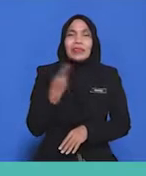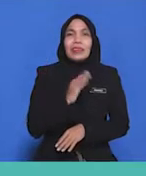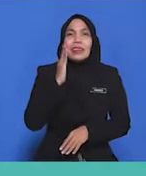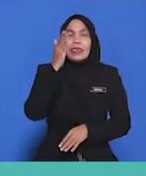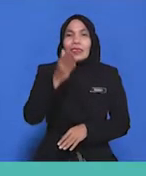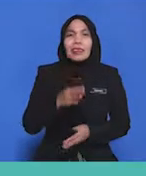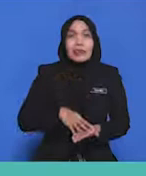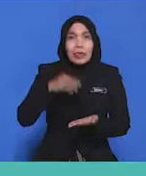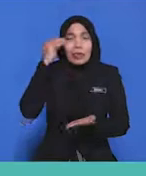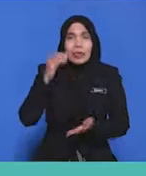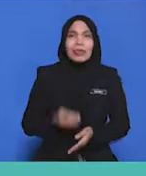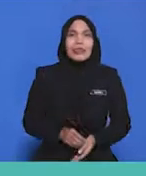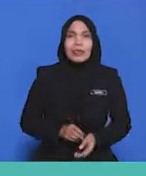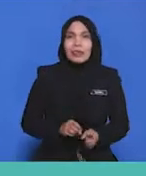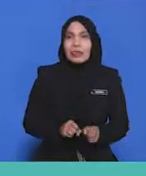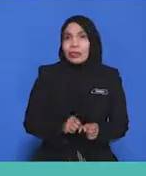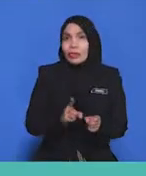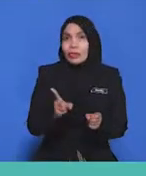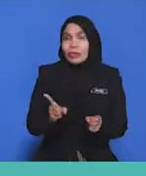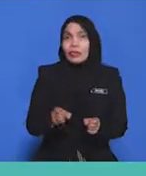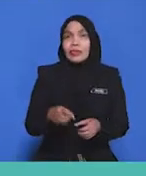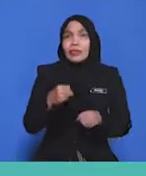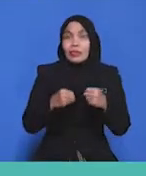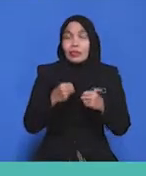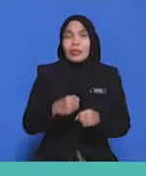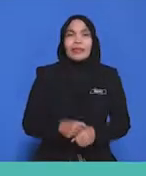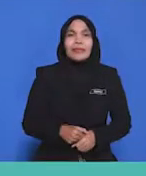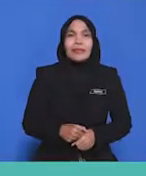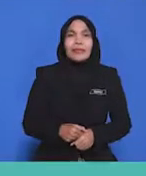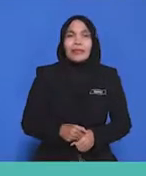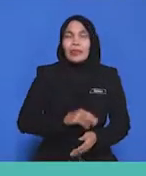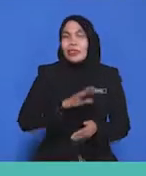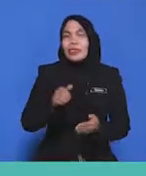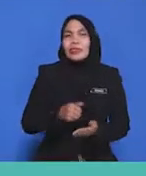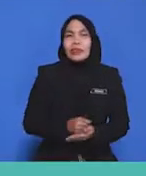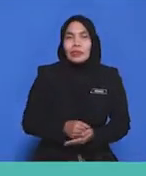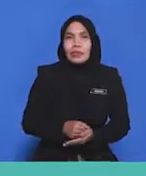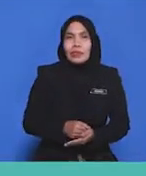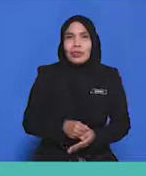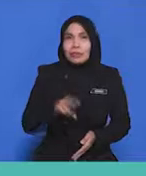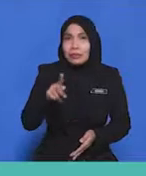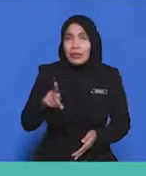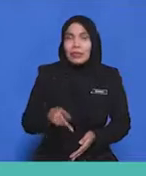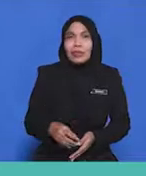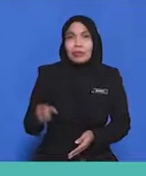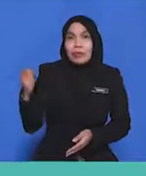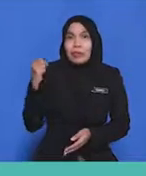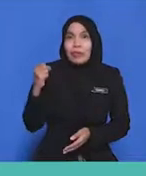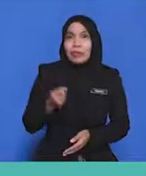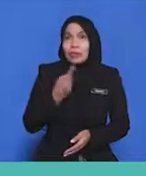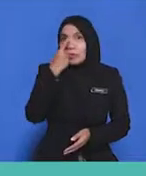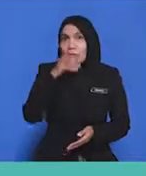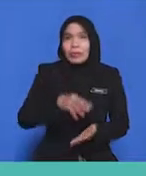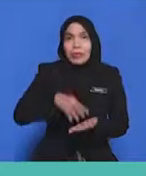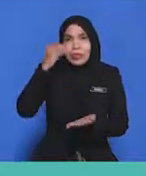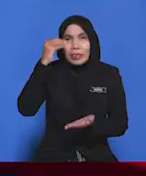tajuk Sosiologi Sukan yang mana cikgu percaya semua pelajar akan bersemangat untuk menerokai tajuk